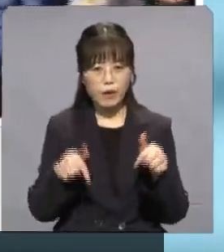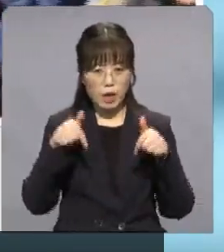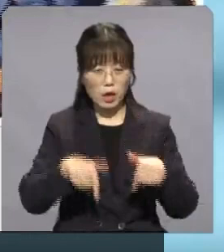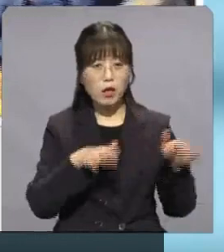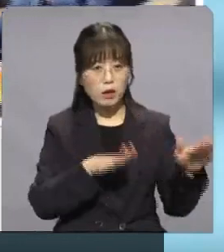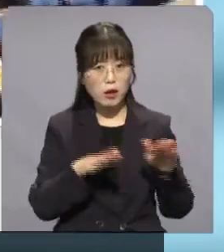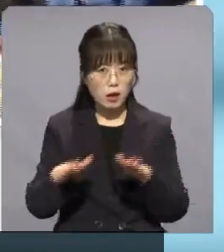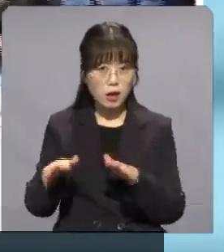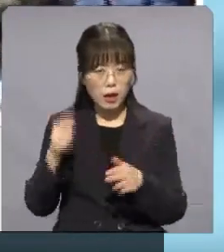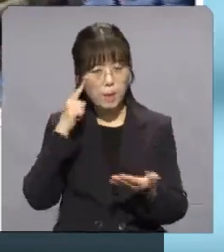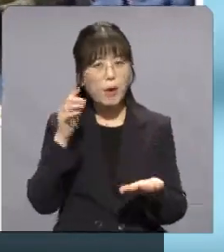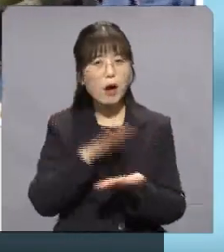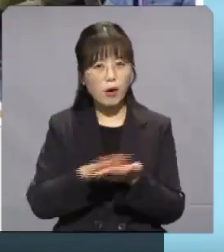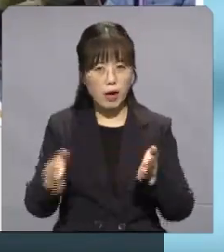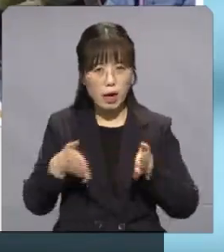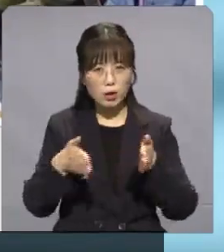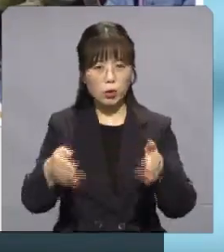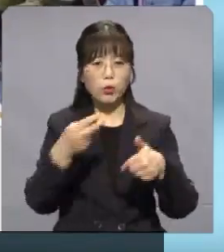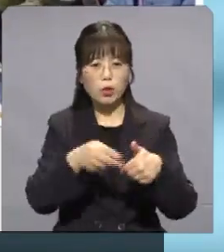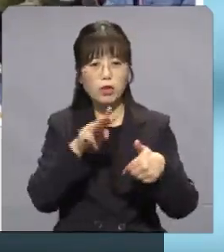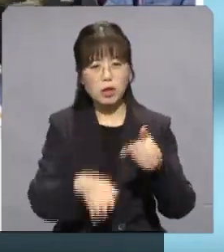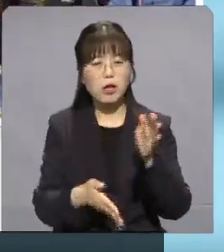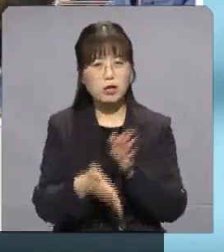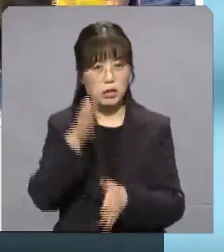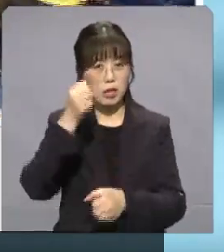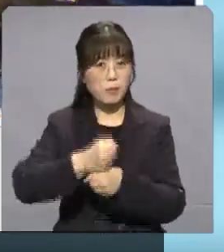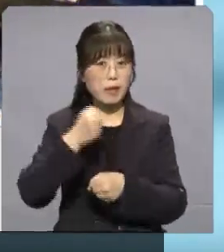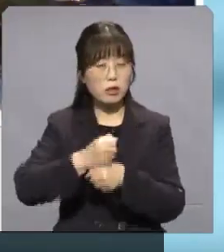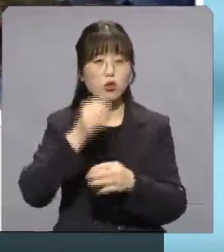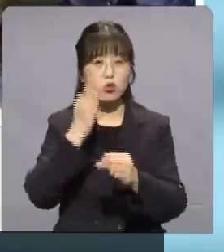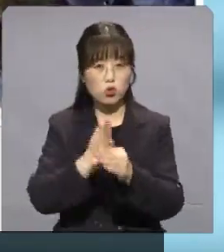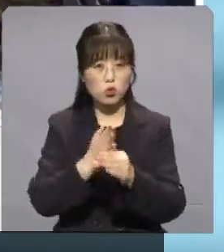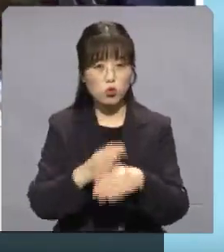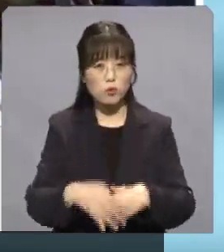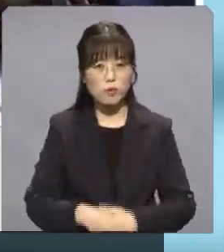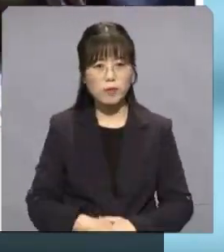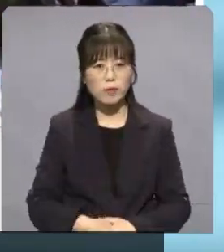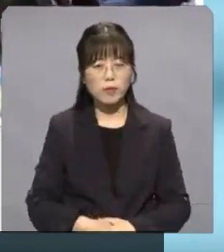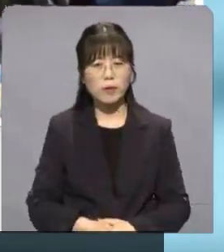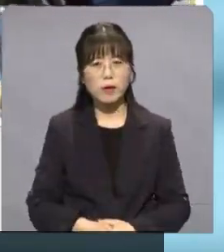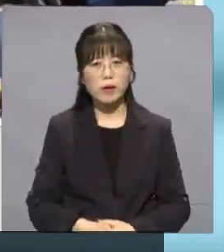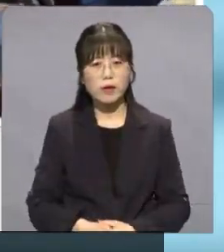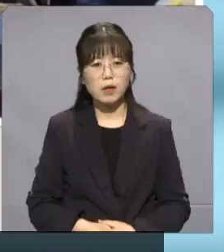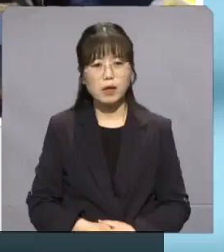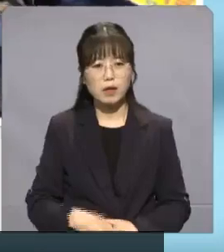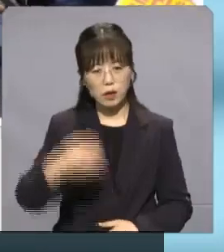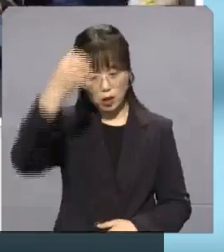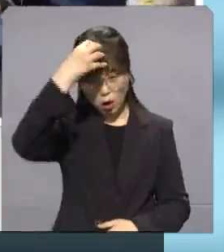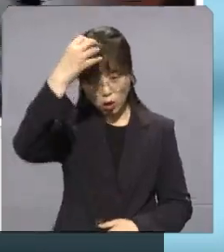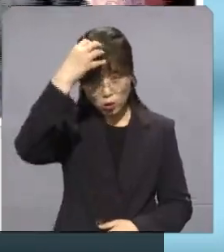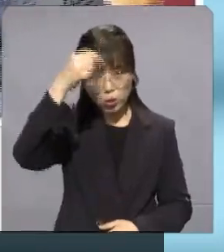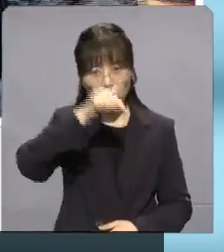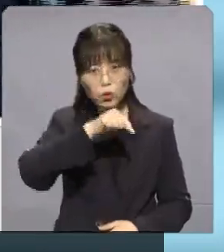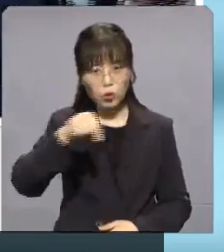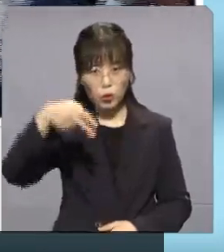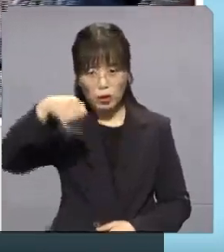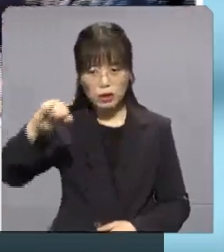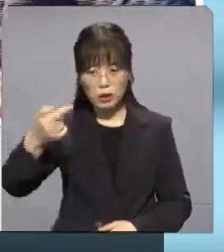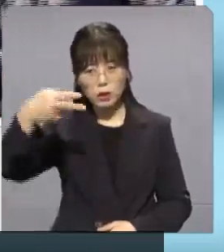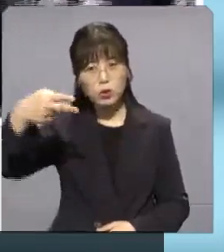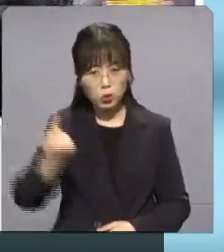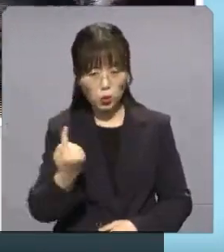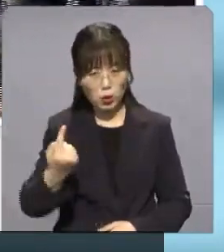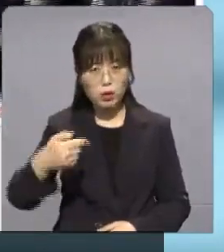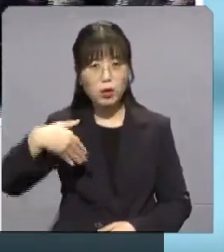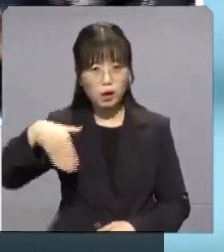서해 평화도로라고 해서 인천시에서 지금 만들고 있습니다 만들고 있는게 뭐냐면 영종도에서 신도까지 가고